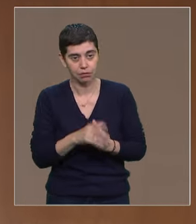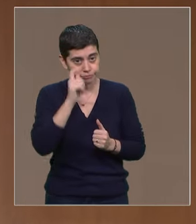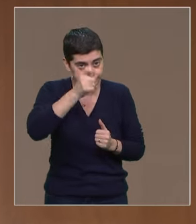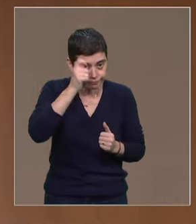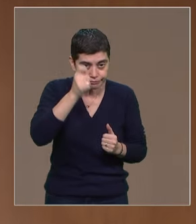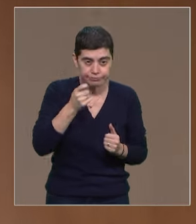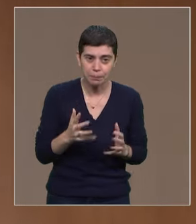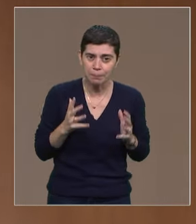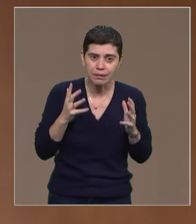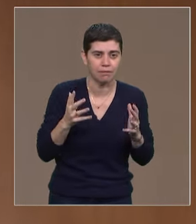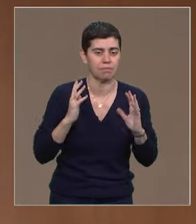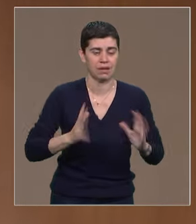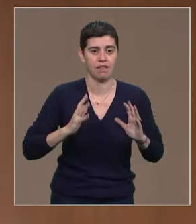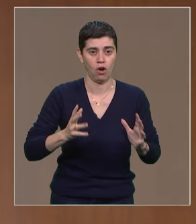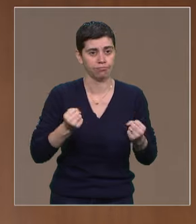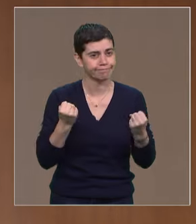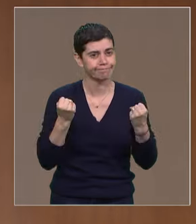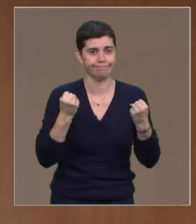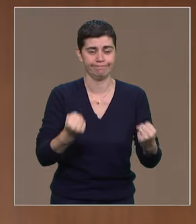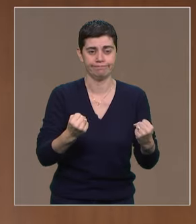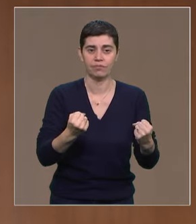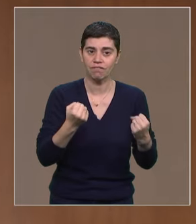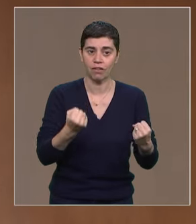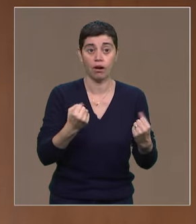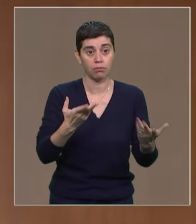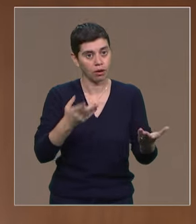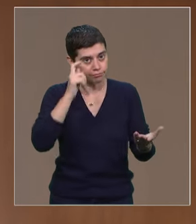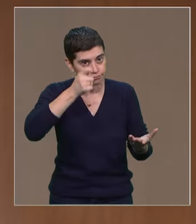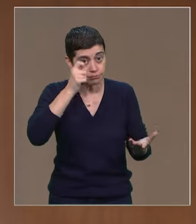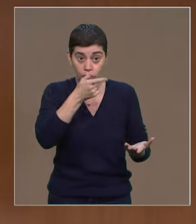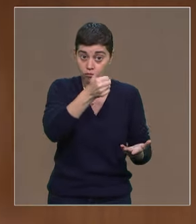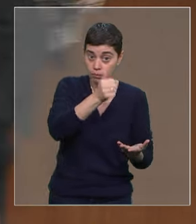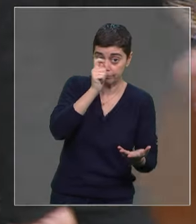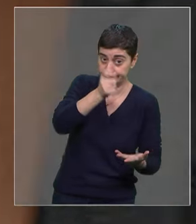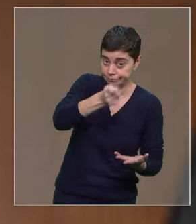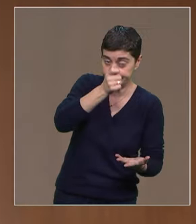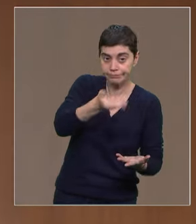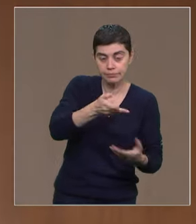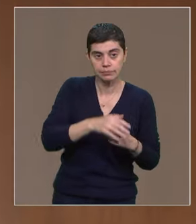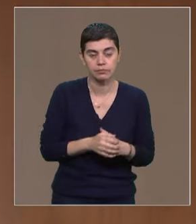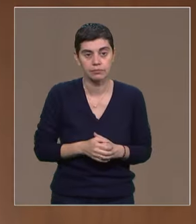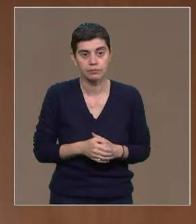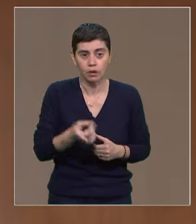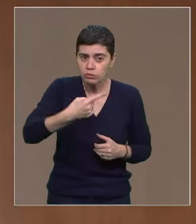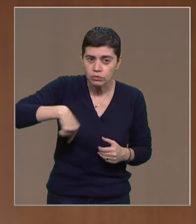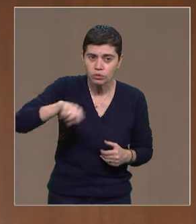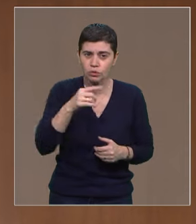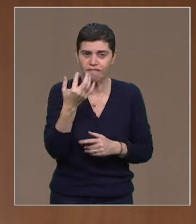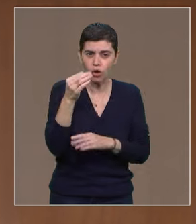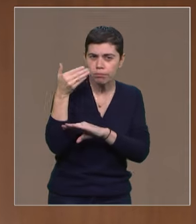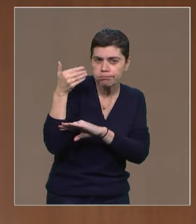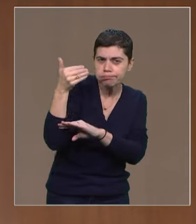tout à l'heure et je pense que vous l'avez refait à votre tour. Mais si nous devons saluer le fait que nous sommes une nation